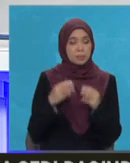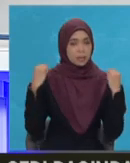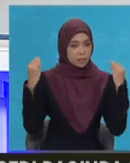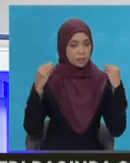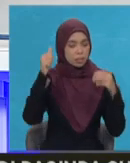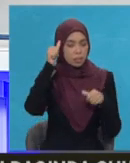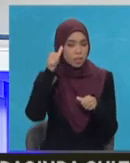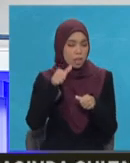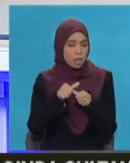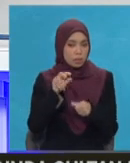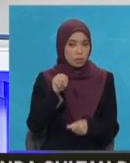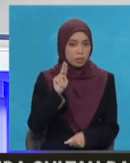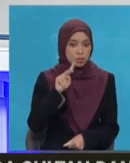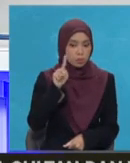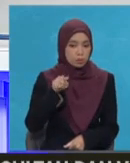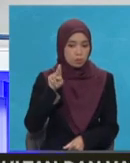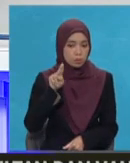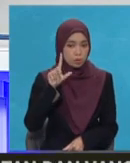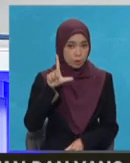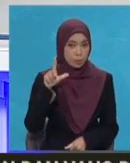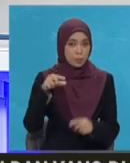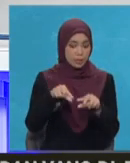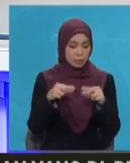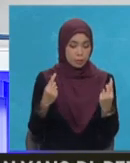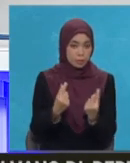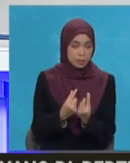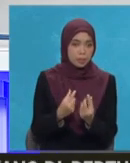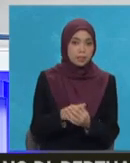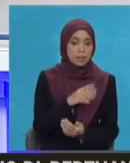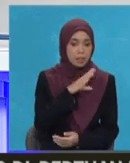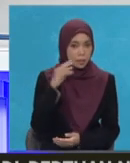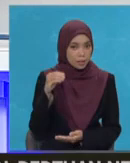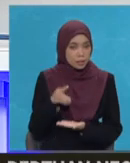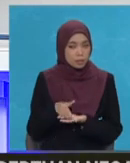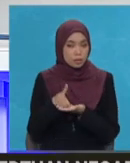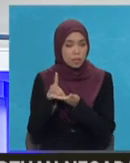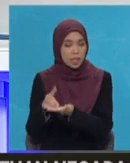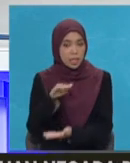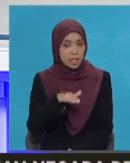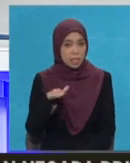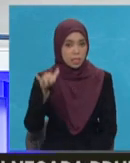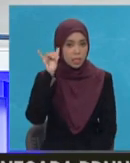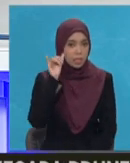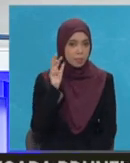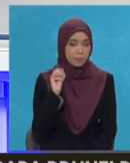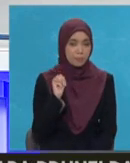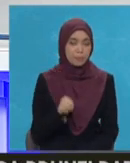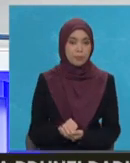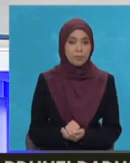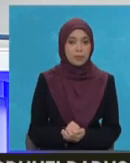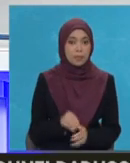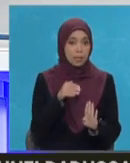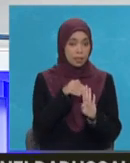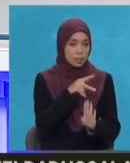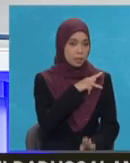dan penyampaian Darma kepada anak-anak yatim setiap pahlawan Kementerian sumber-sumber utama dan